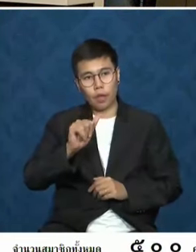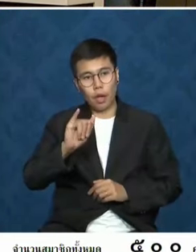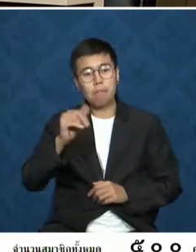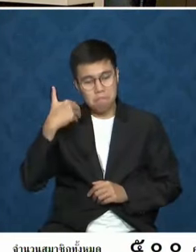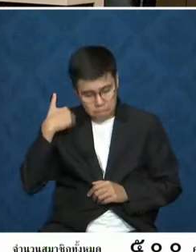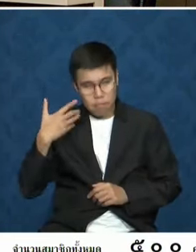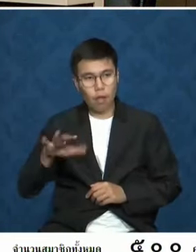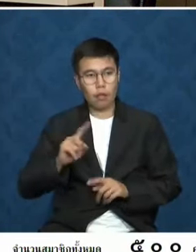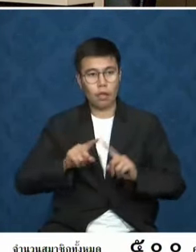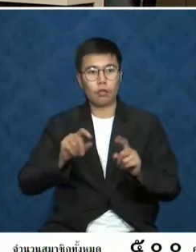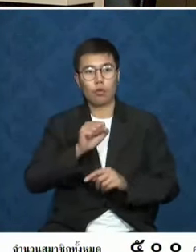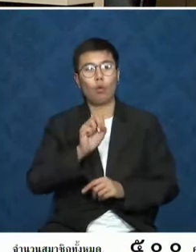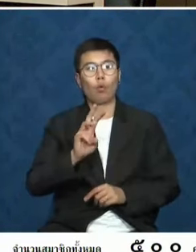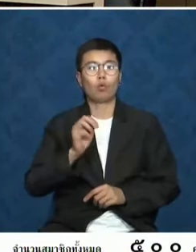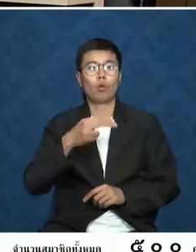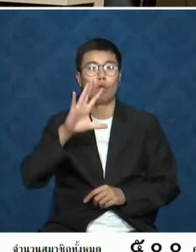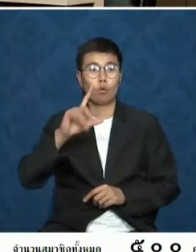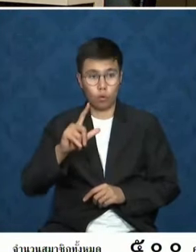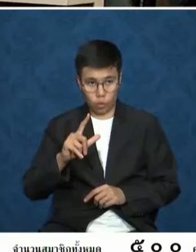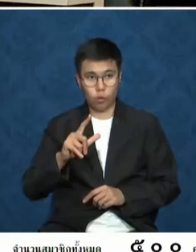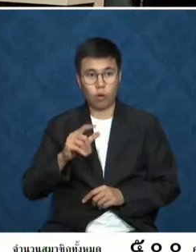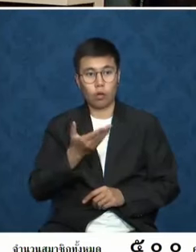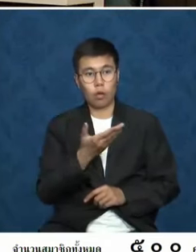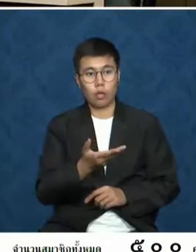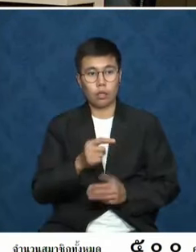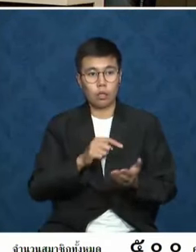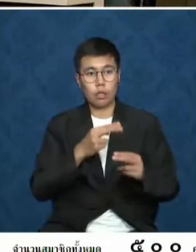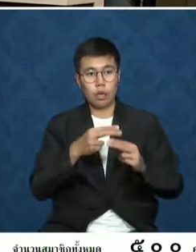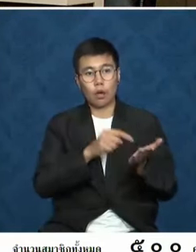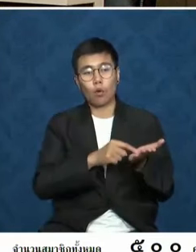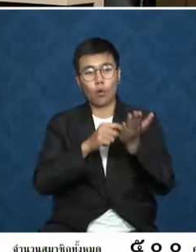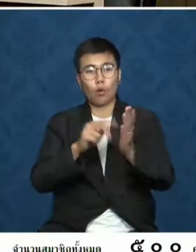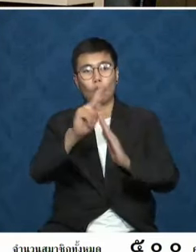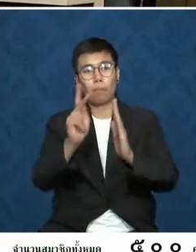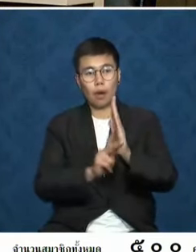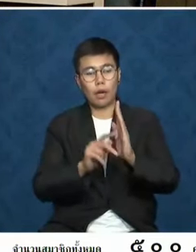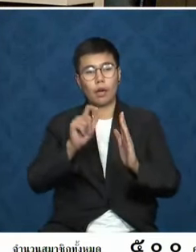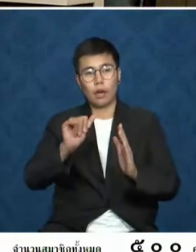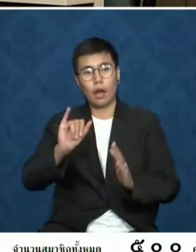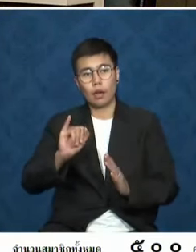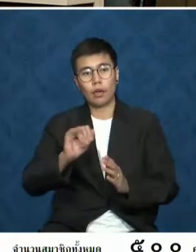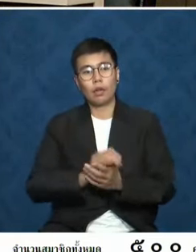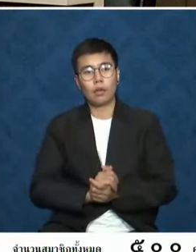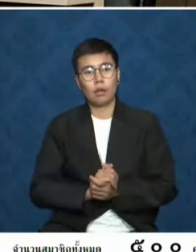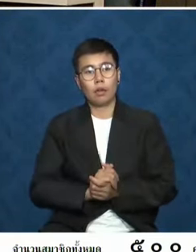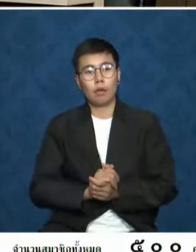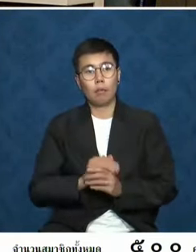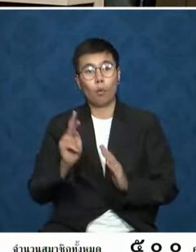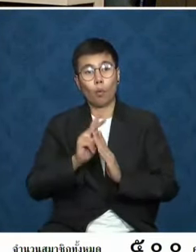ครับถ้าสวทช.สามารถที่จะเสนอร่างกฎหมาย AI ด้วยเพรว่าไม่ใช่กฎหมาย...ีง